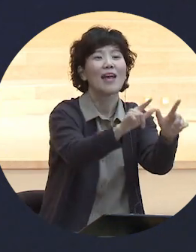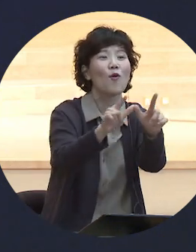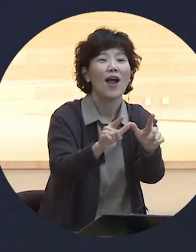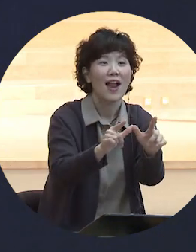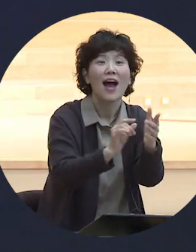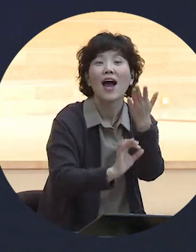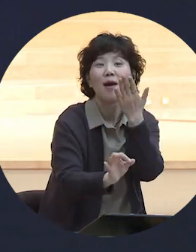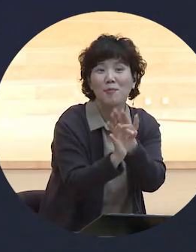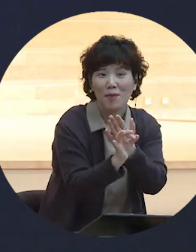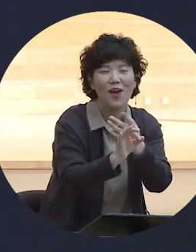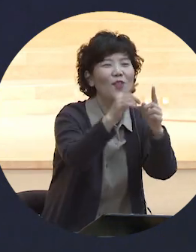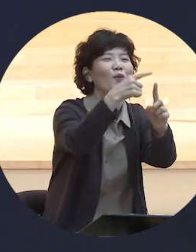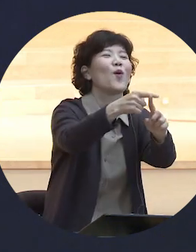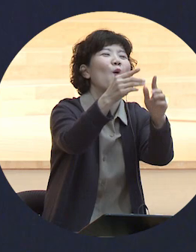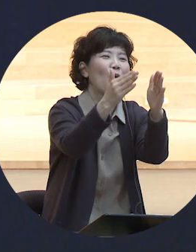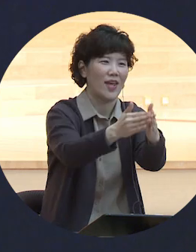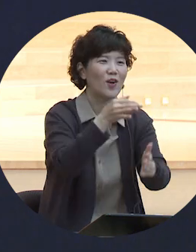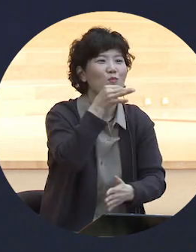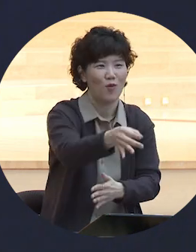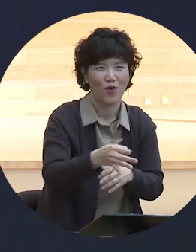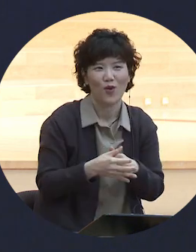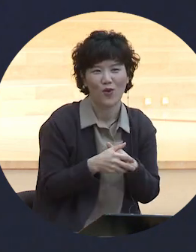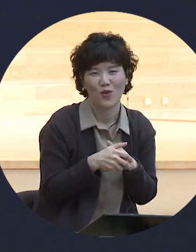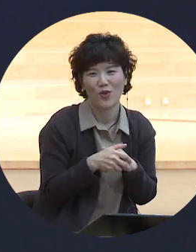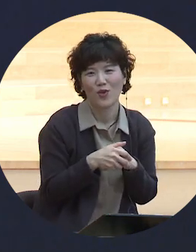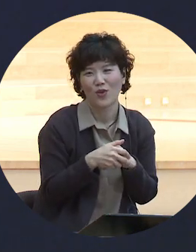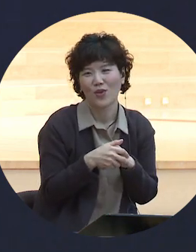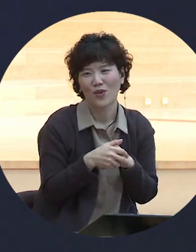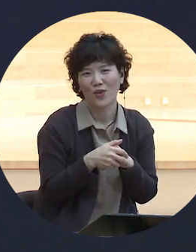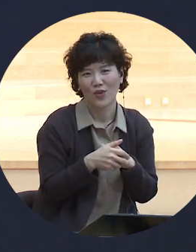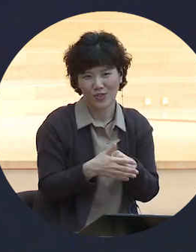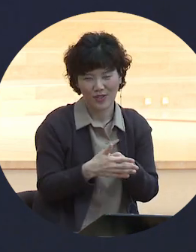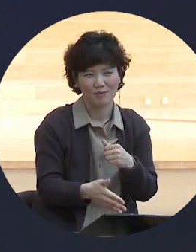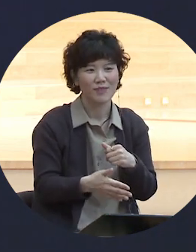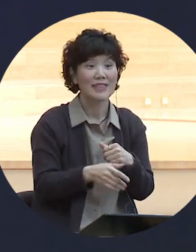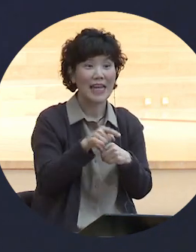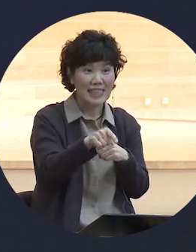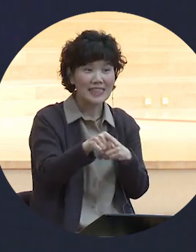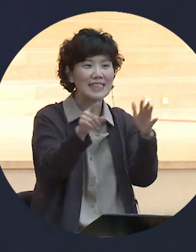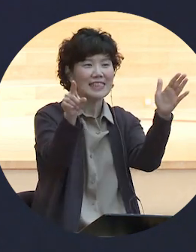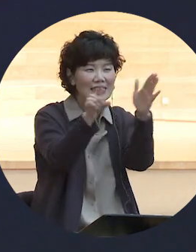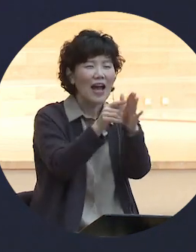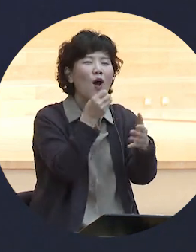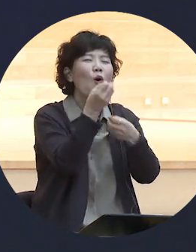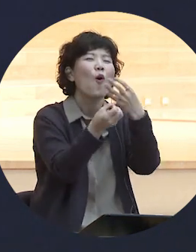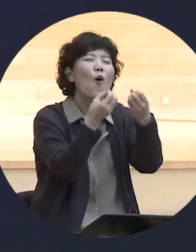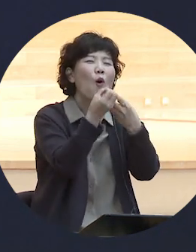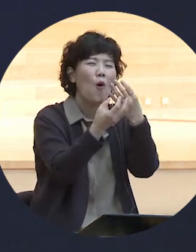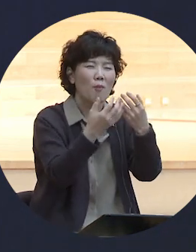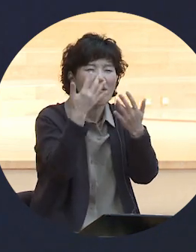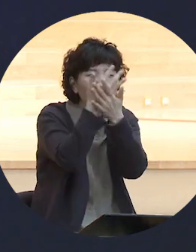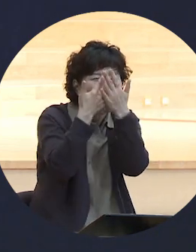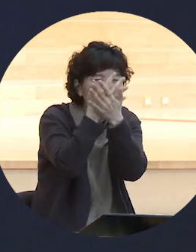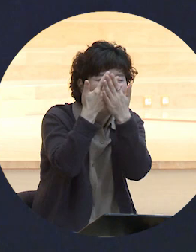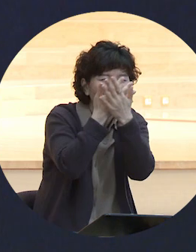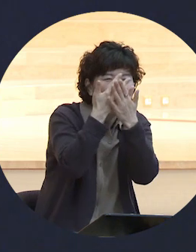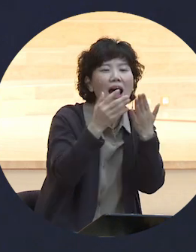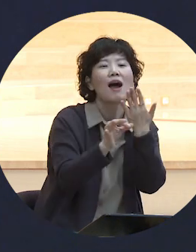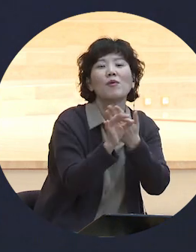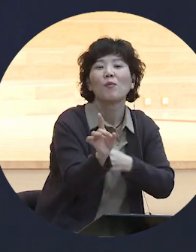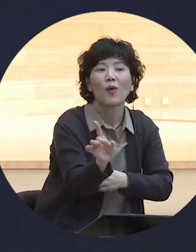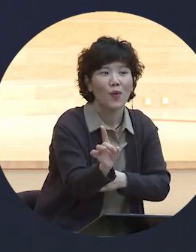부르죠? 교회라고 부르는 거죠. 이 신앙 고백이 불분명하면,